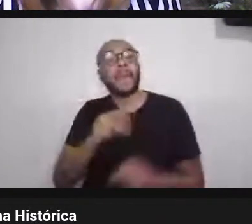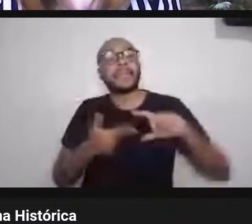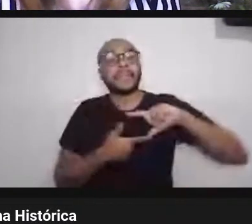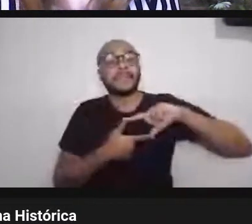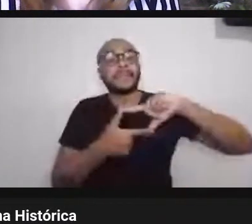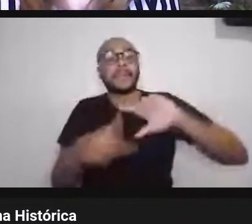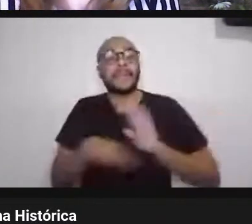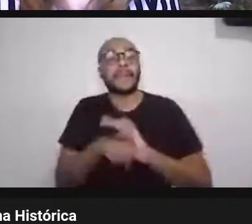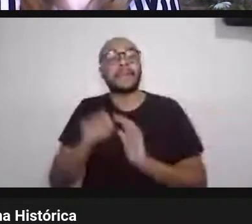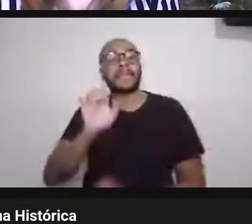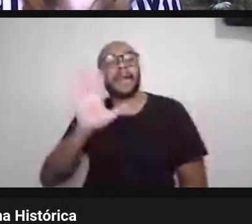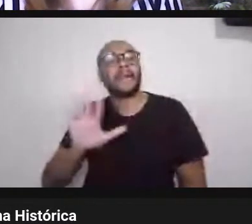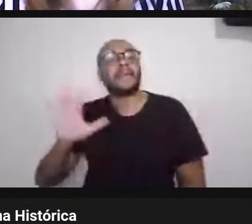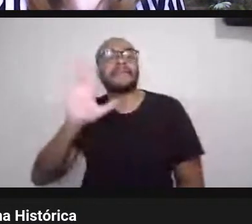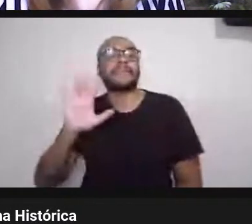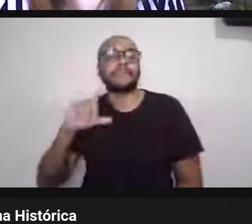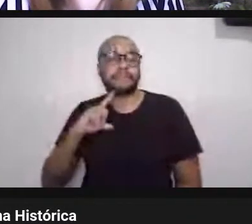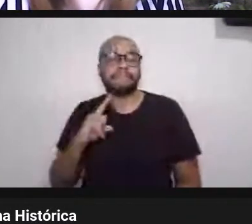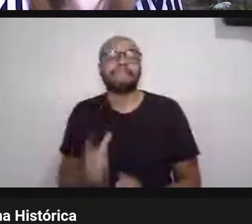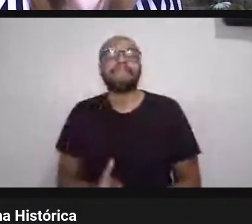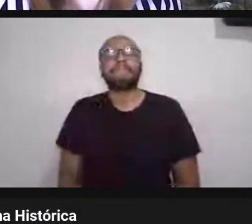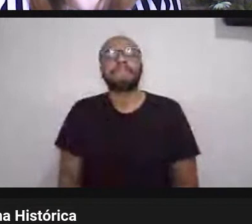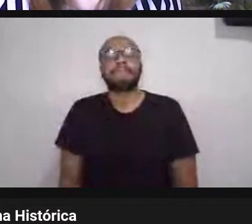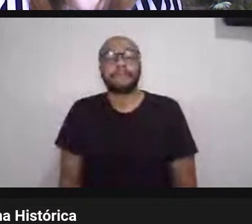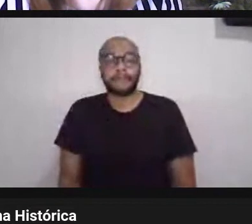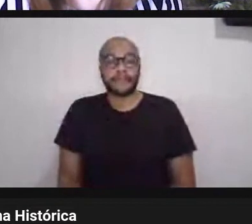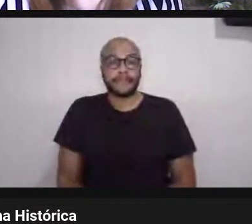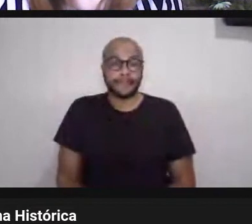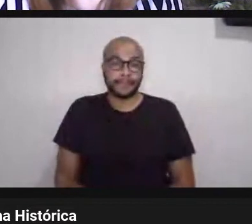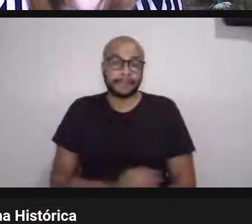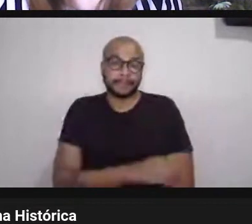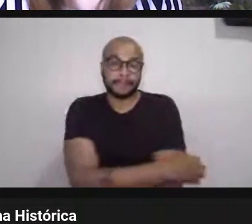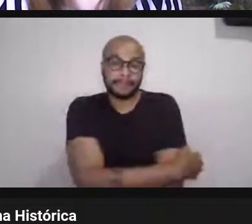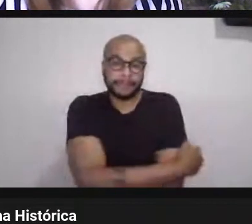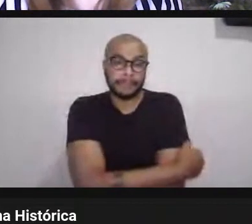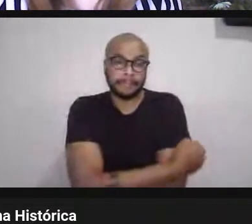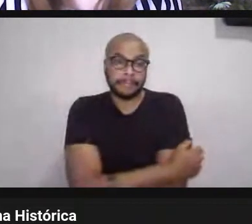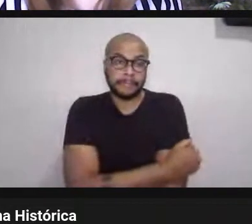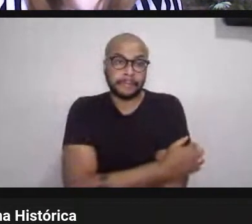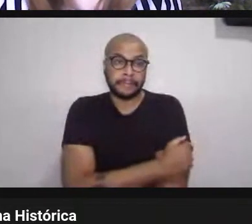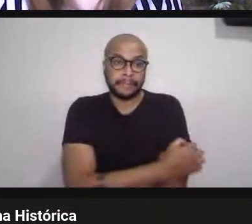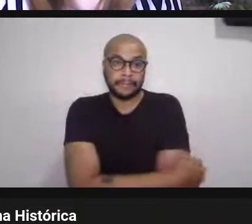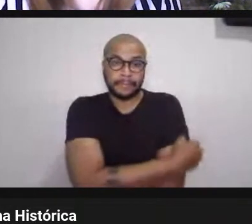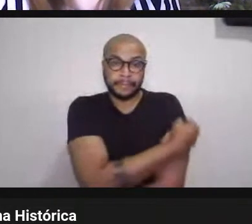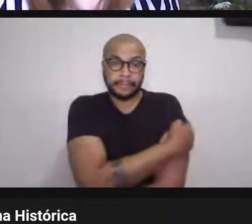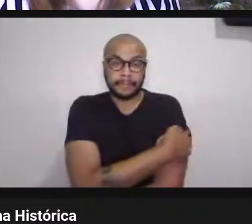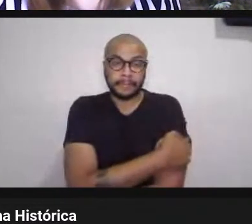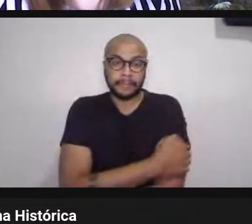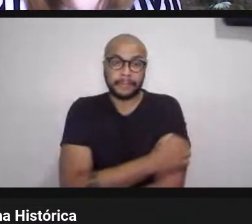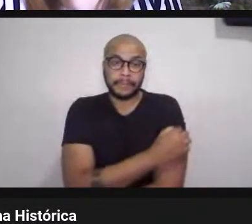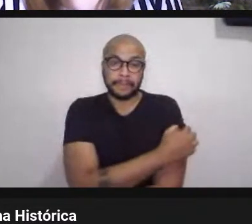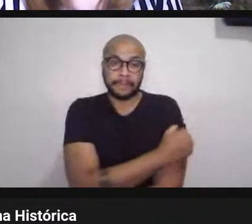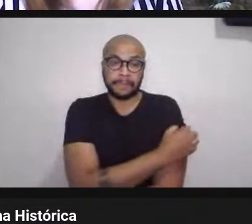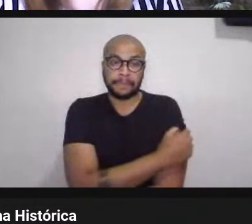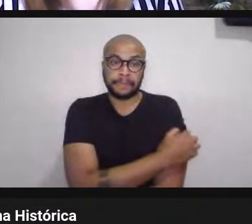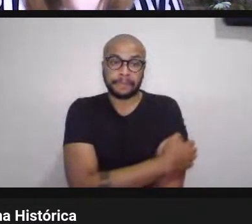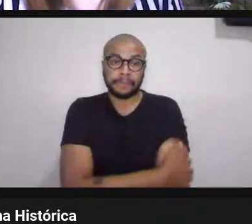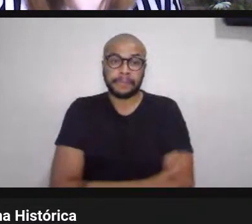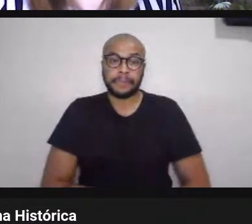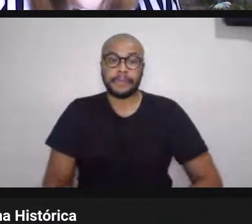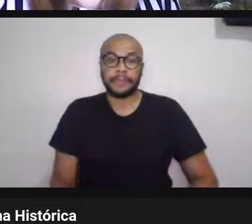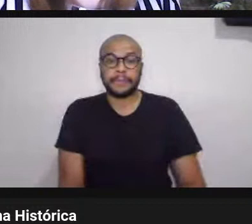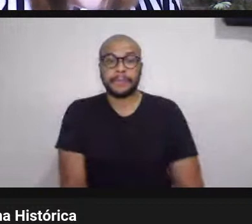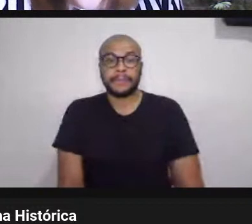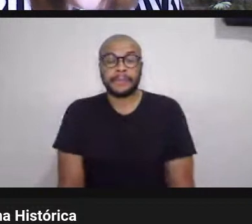toda. I też polski i czeski mają oczywiście wspólnego przodka językowego, jakim jest prasłowiański, więc